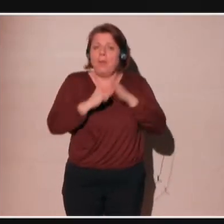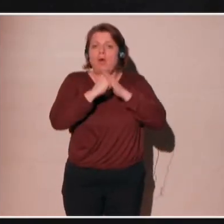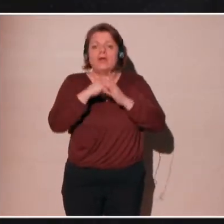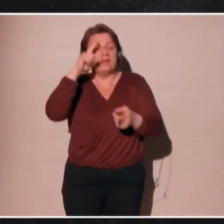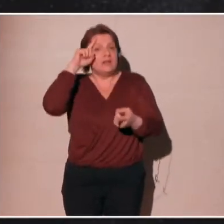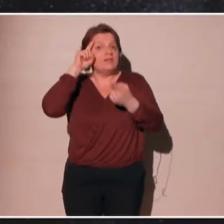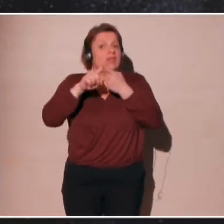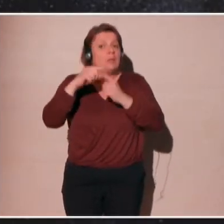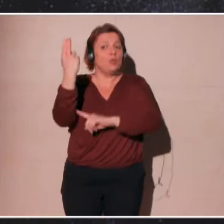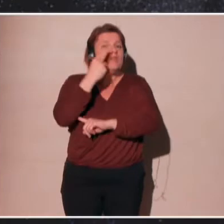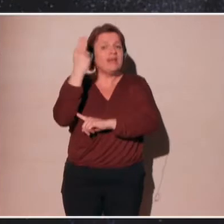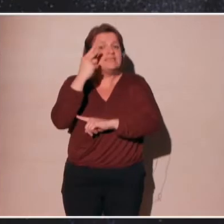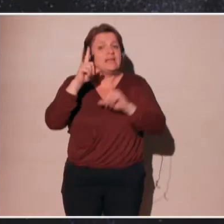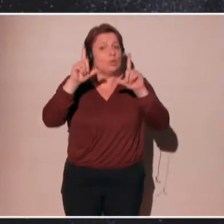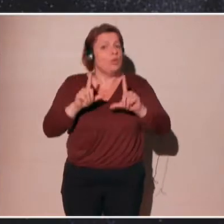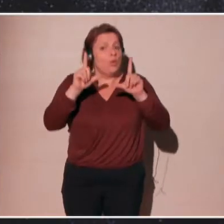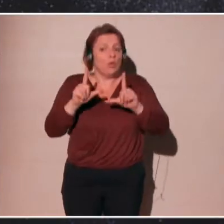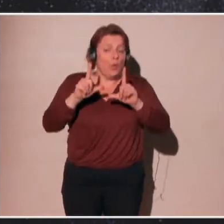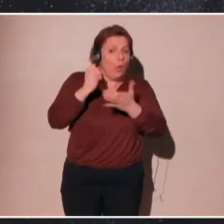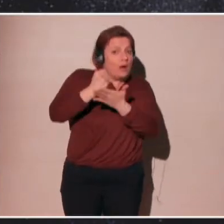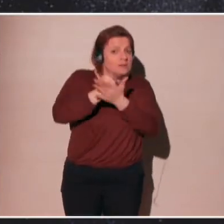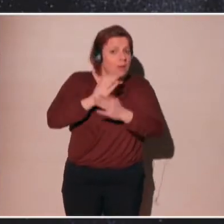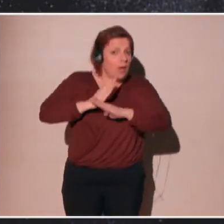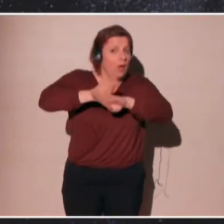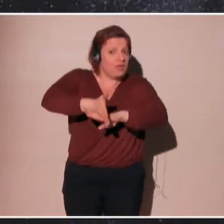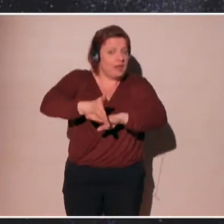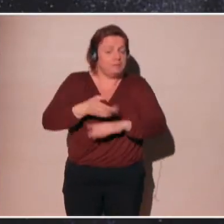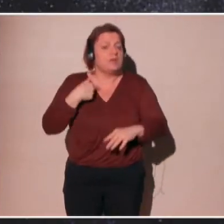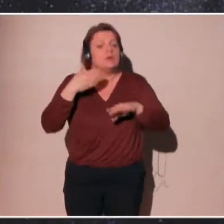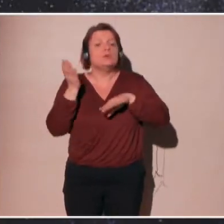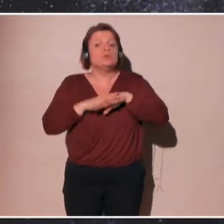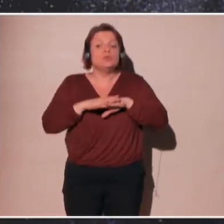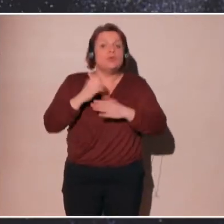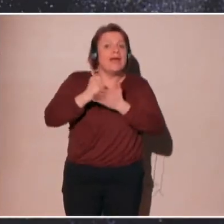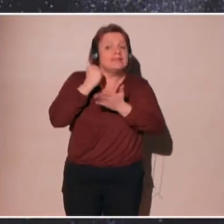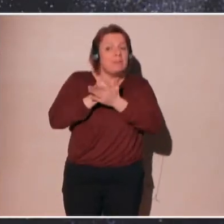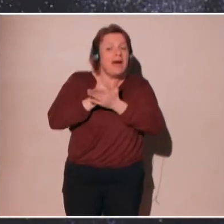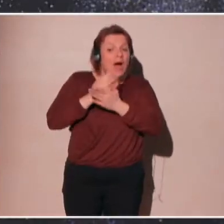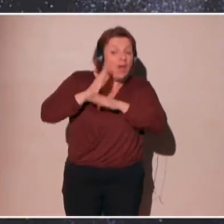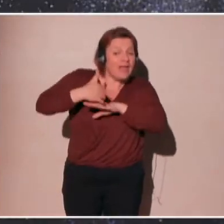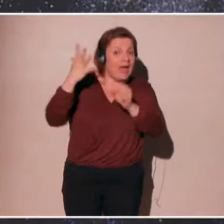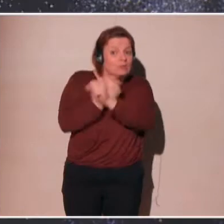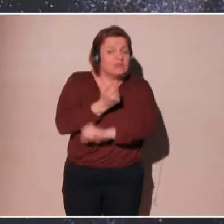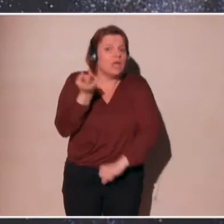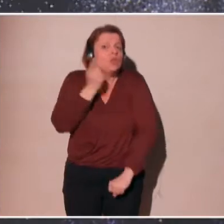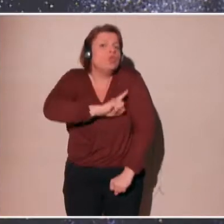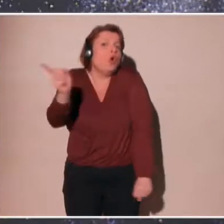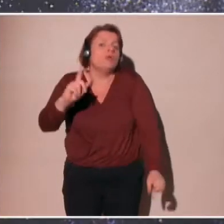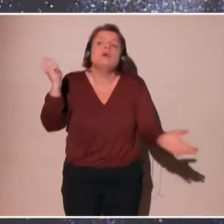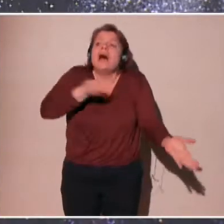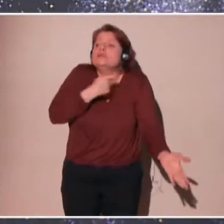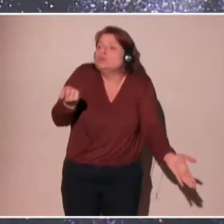l'examen d'entrée à l'université de Tokyo. Alors, est-ce qu'il a réussi, cet examen d'entrée? Non. Bien sûr que